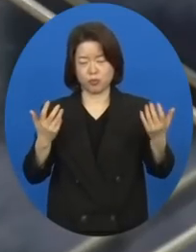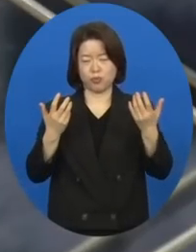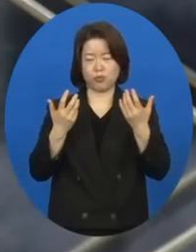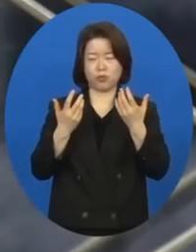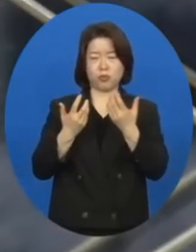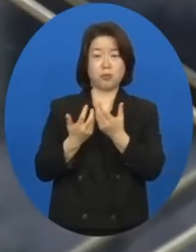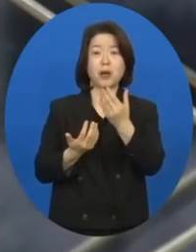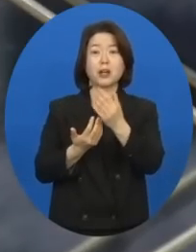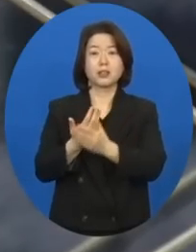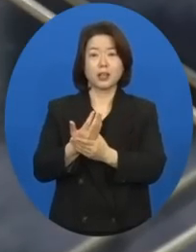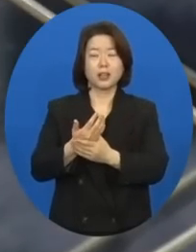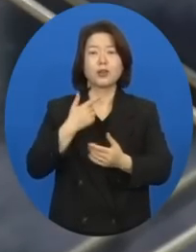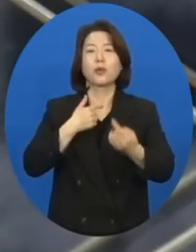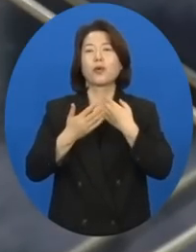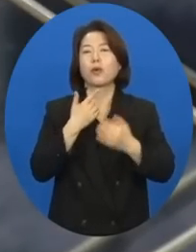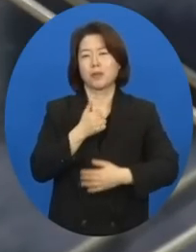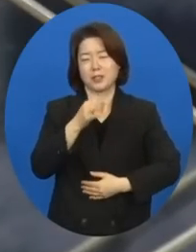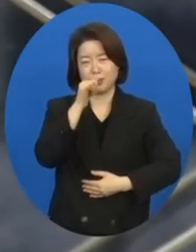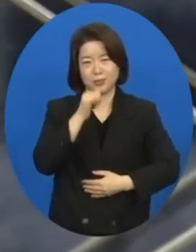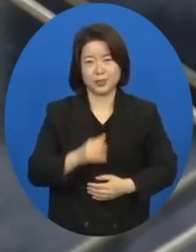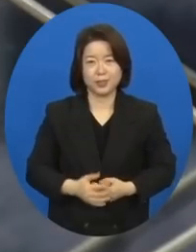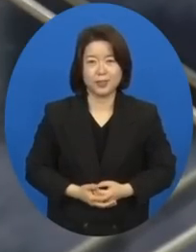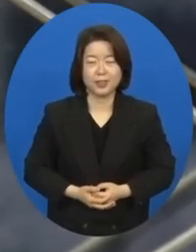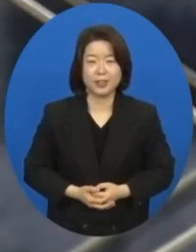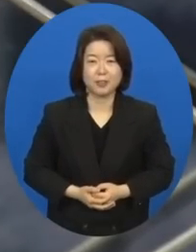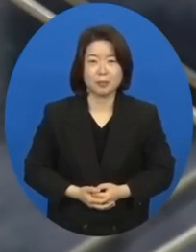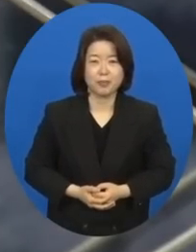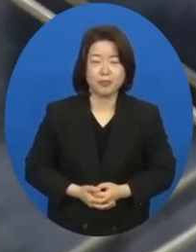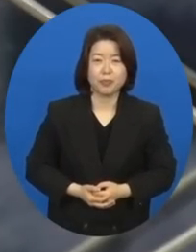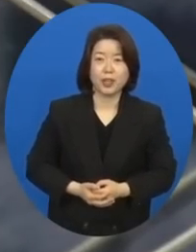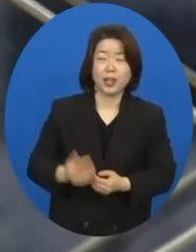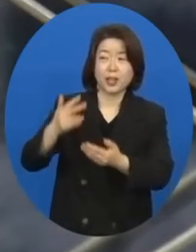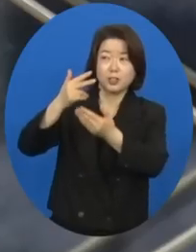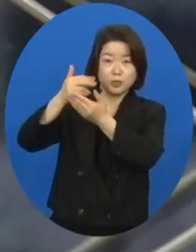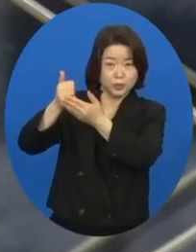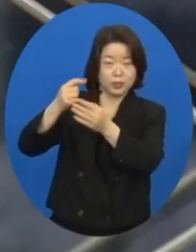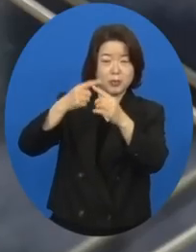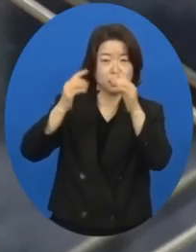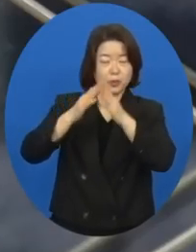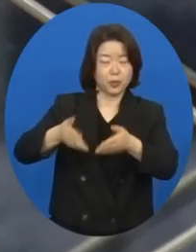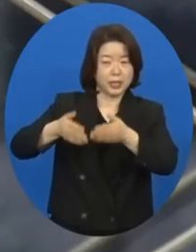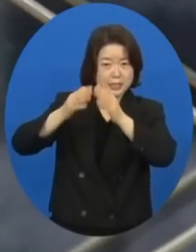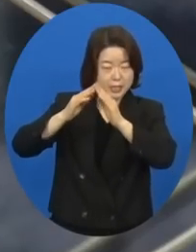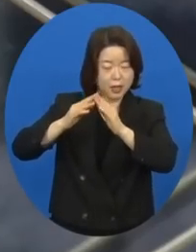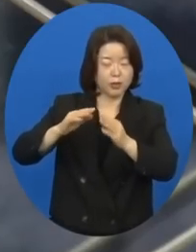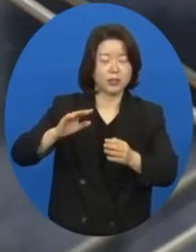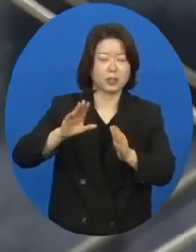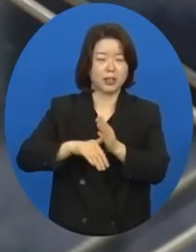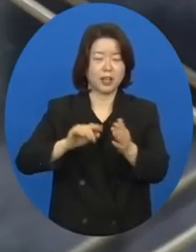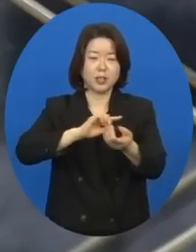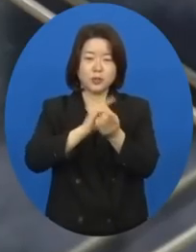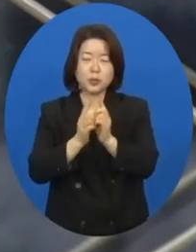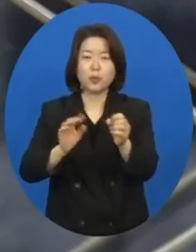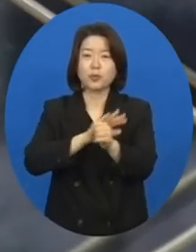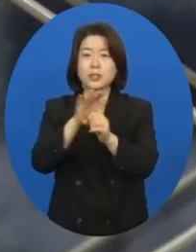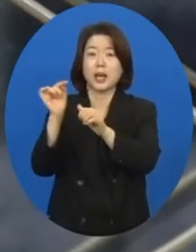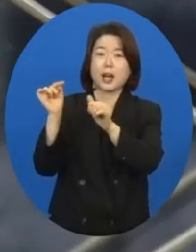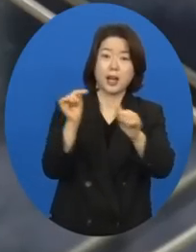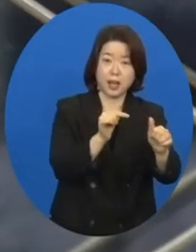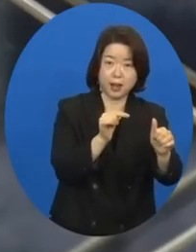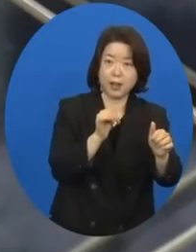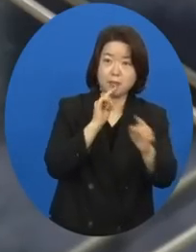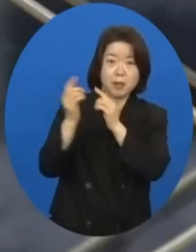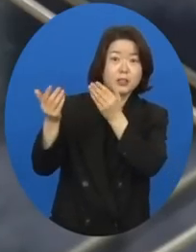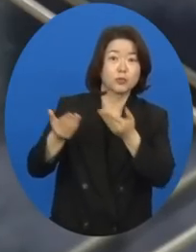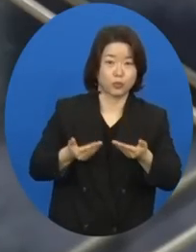경험했었습니다. 여러분, 주님께서 교회를 세우시면서 서로 사랑하라 말씀하신 건